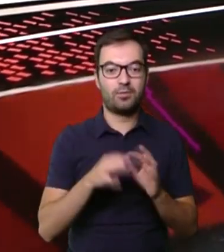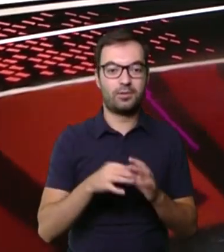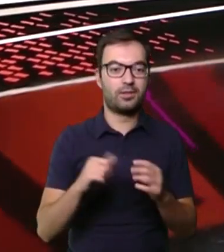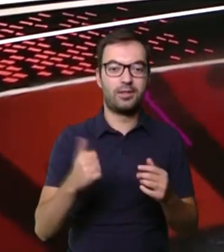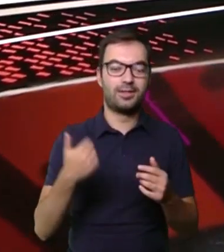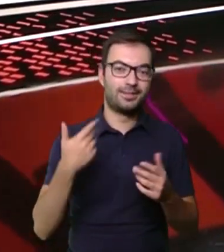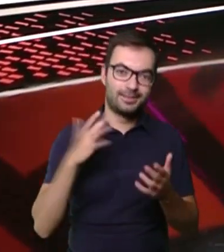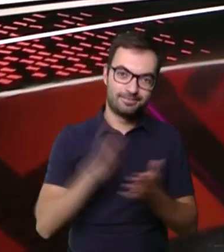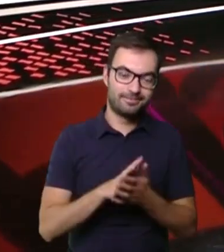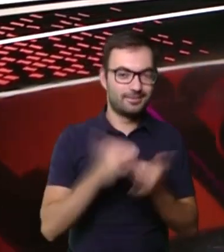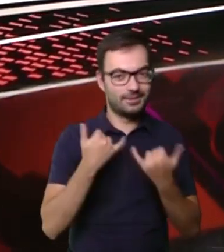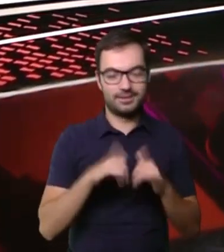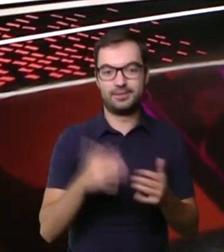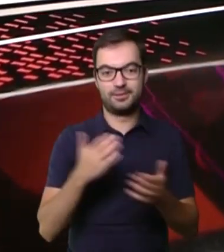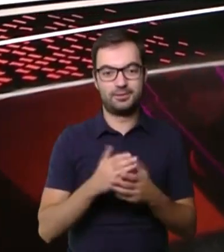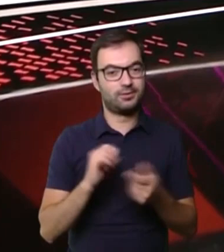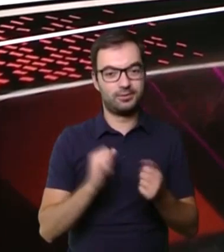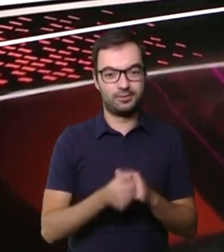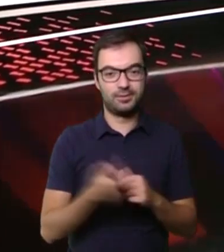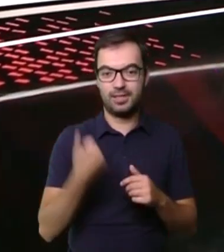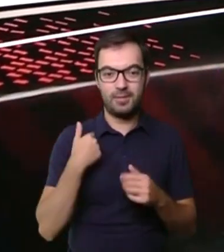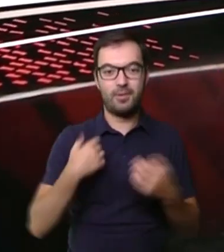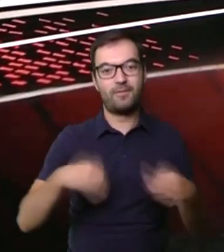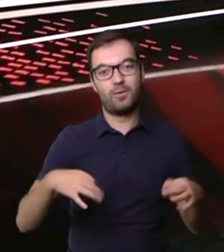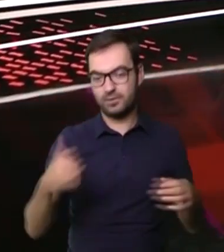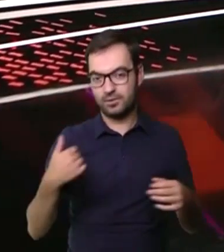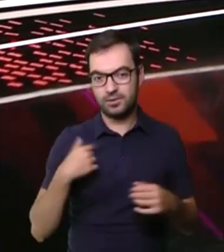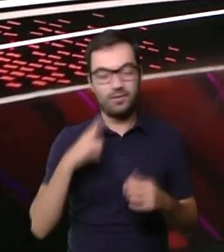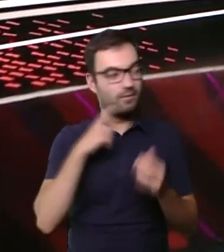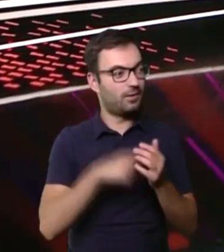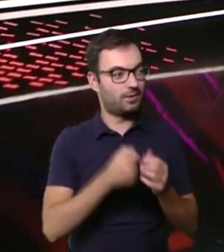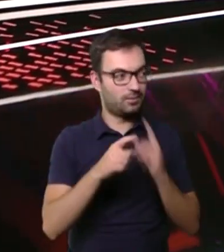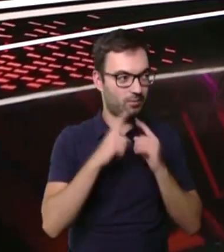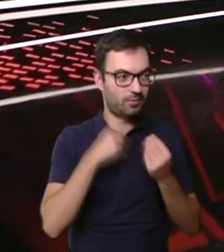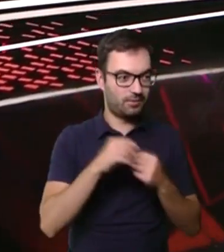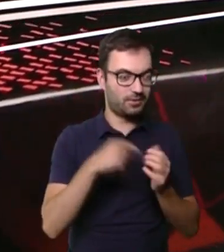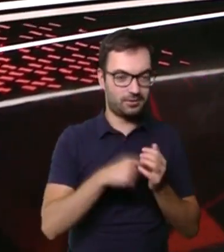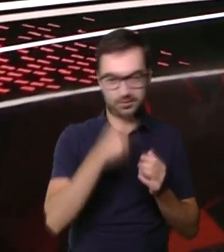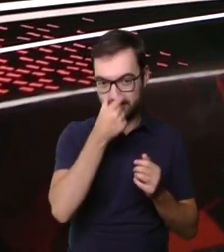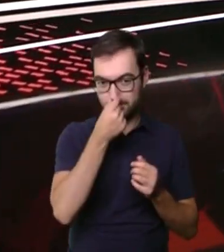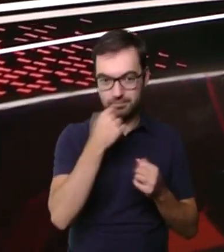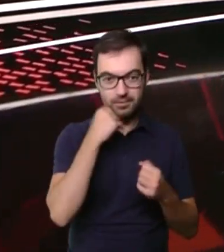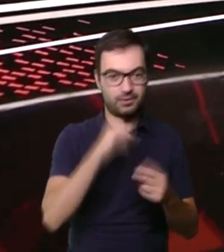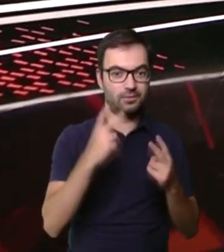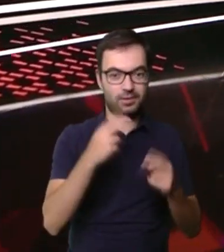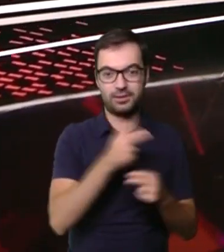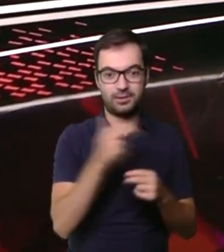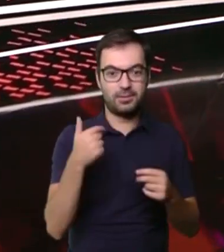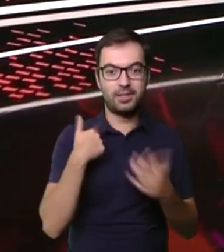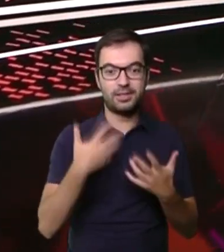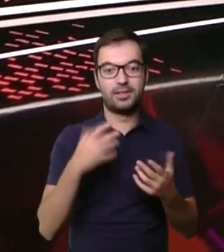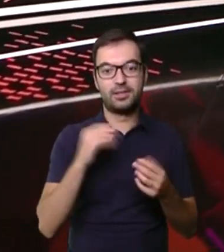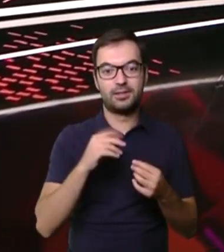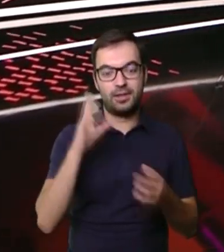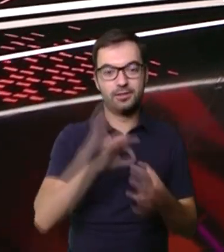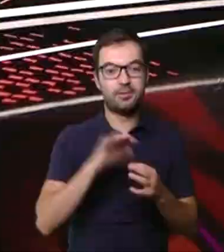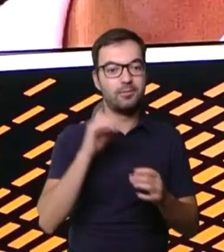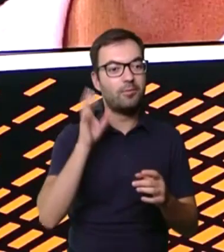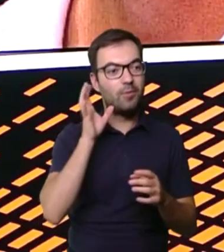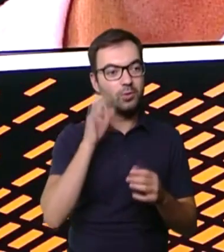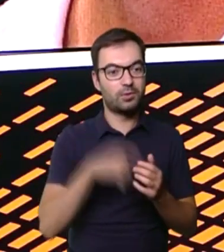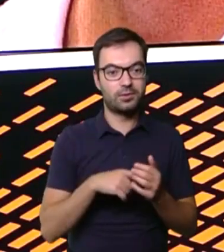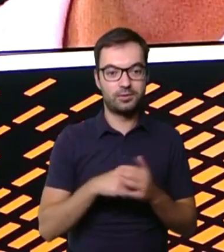tym Vitalem, którego znaliśmy. Nie był wyluzowany. O tym za chwilę porozmawiamy, bo to jest bardzo ważny wątek. Natomiast ja chciałabym, abyśmy posłuchali